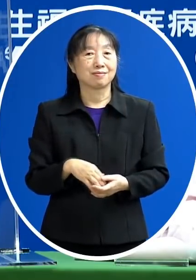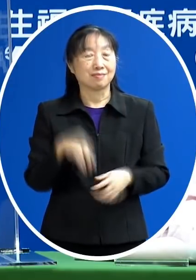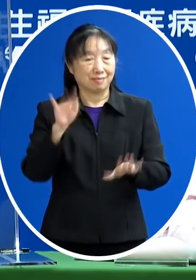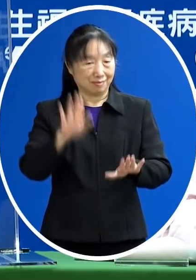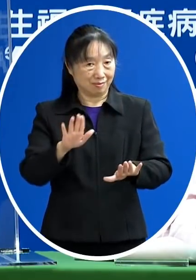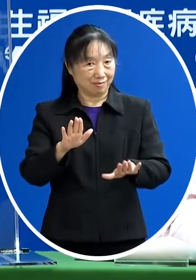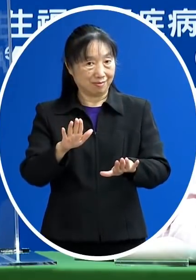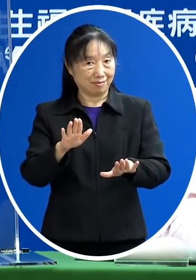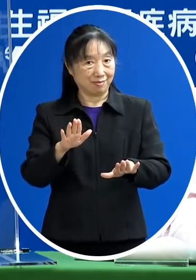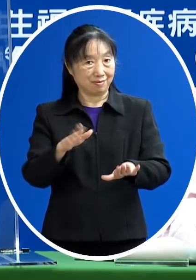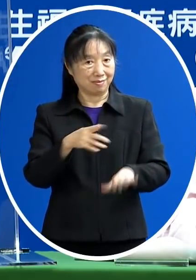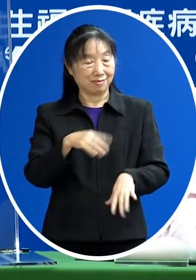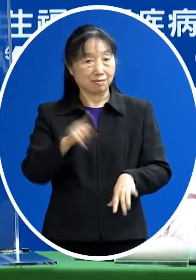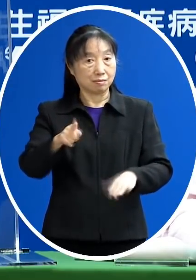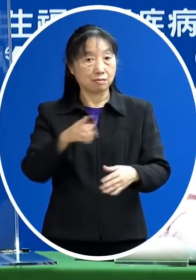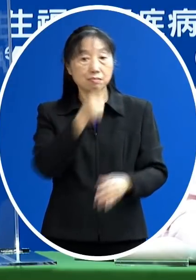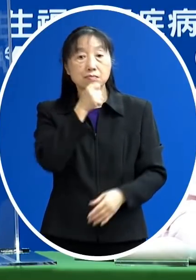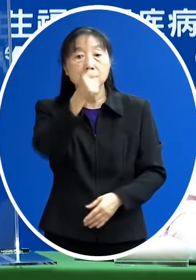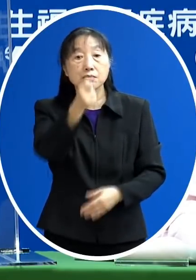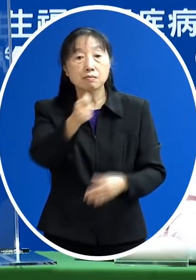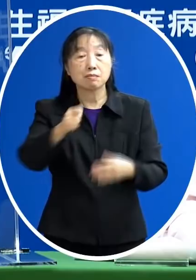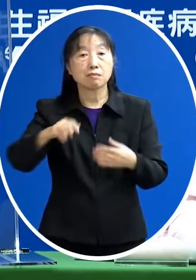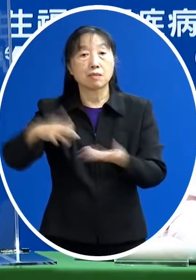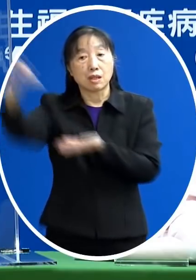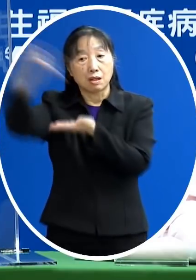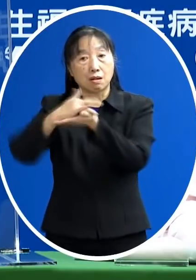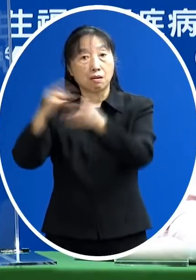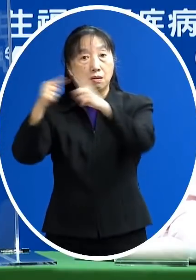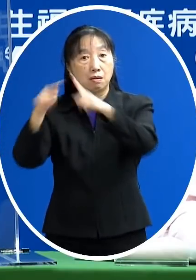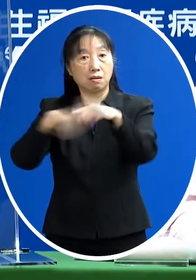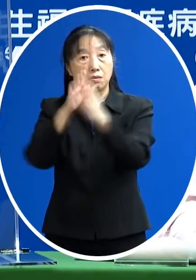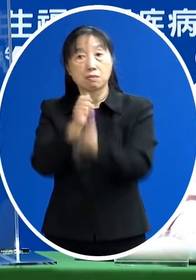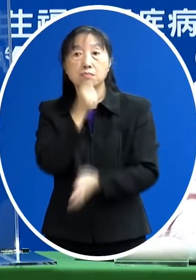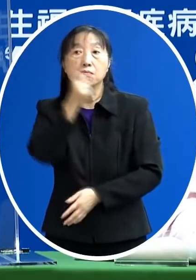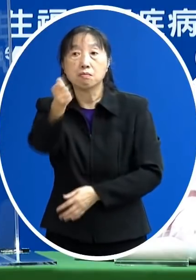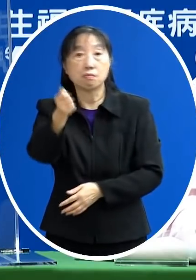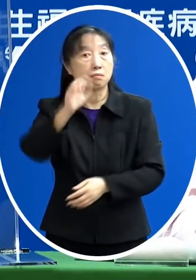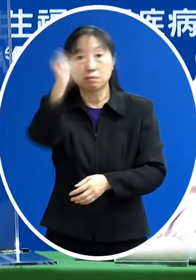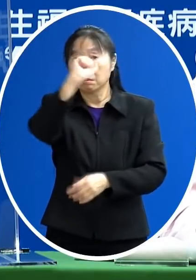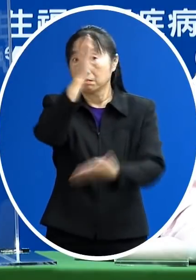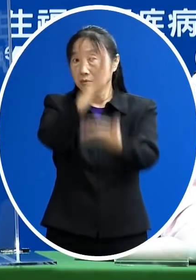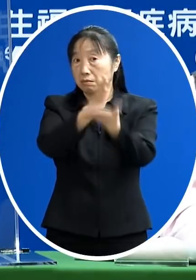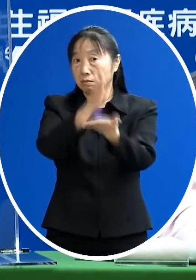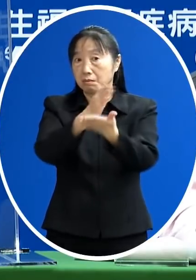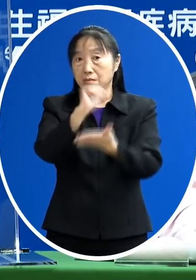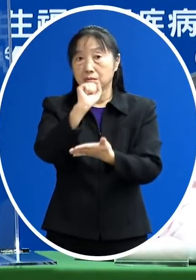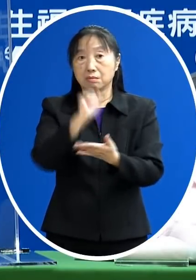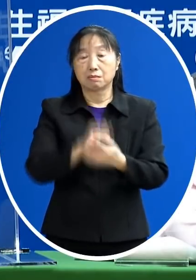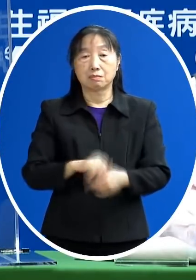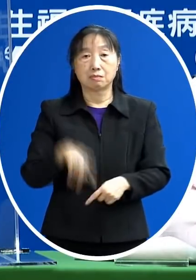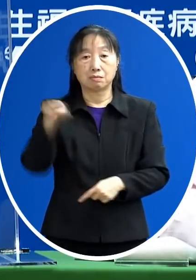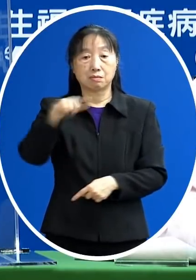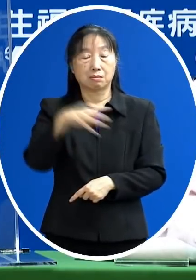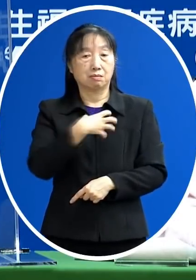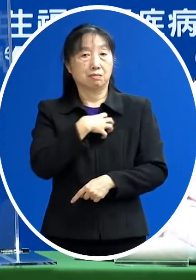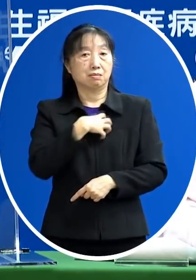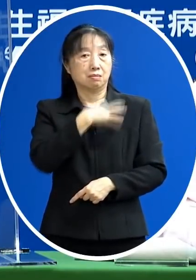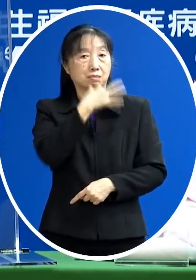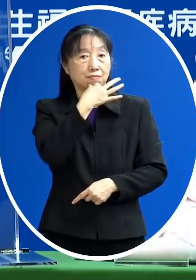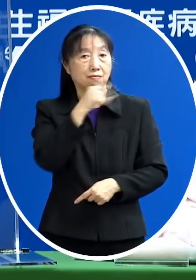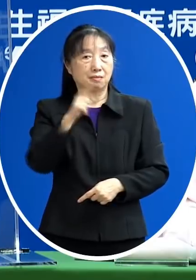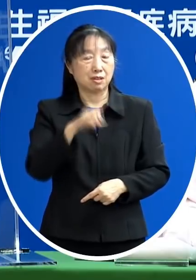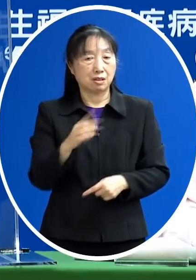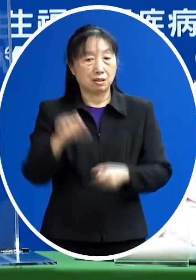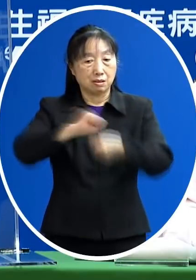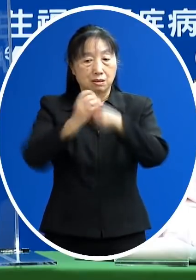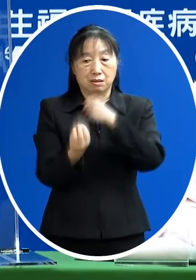是禁止访问在入境的旅客。大家知道，在入境现在的风险持续非常高。前两